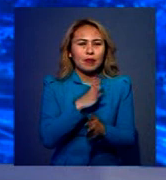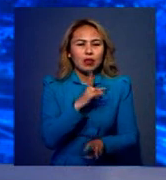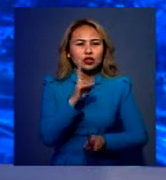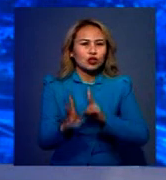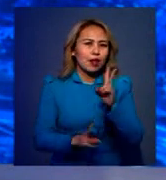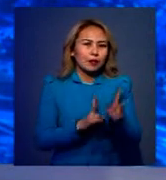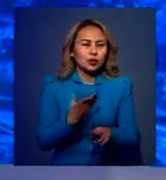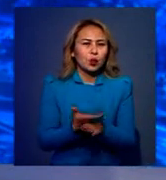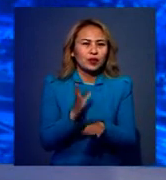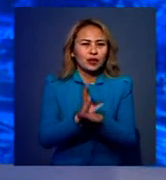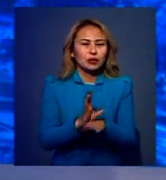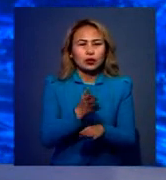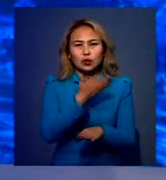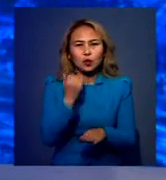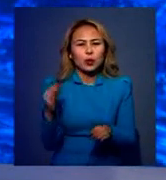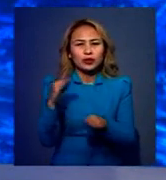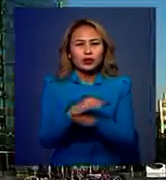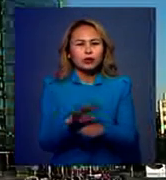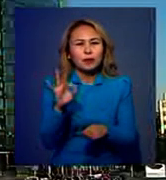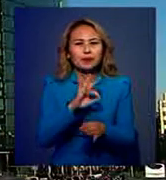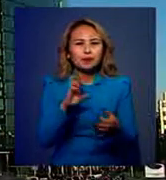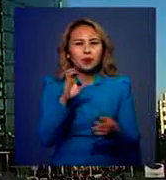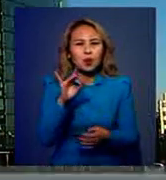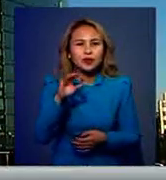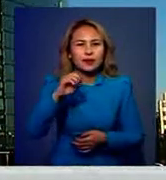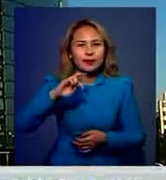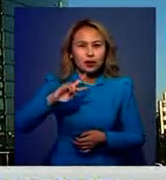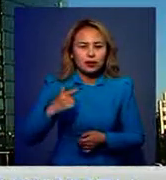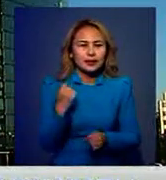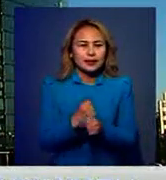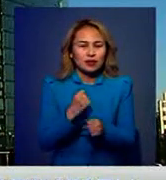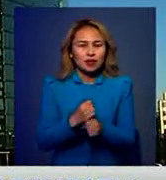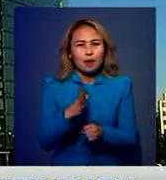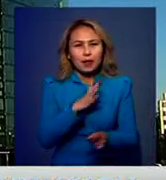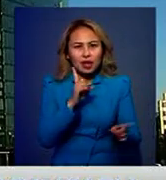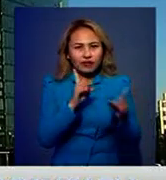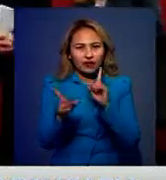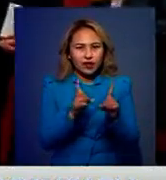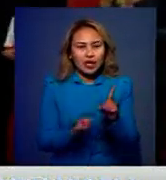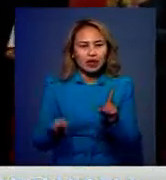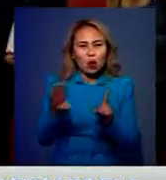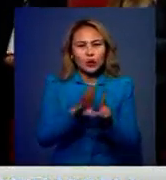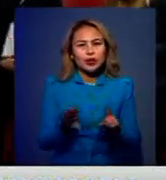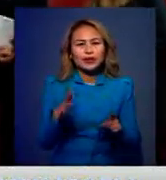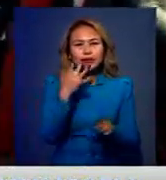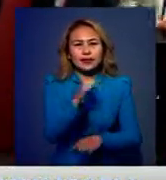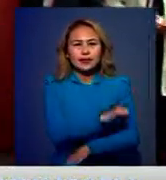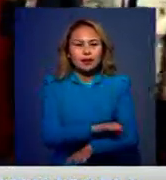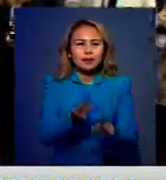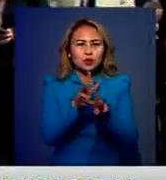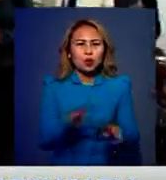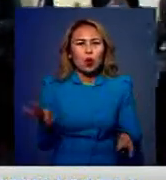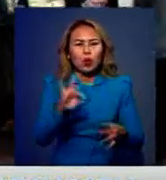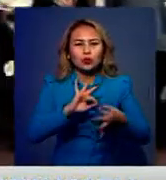шиеленісті күшейтпеу керек деген ұсыныс жасады. Бұл туралы Брюссельде өткен баспасөз мәслихатында Еуроодақтың сыртқы